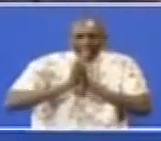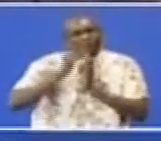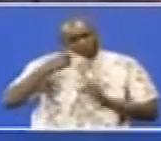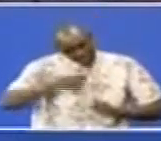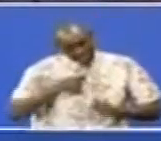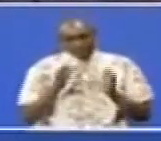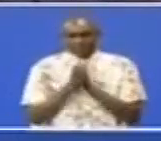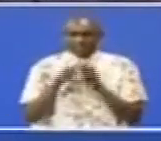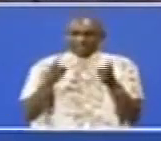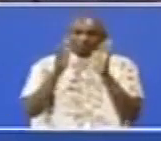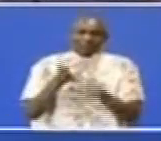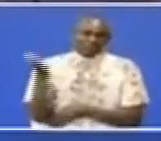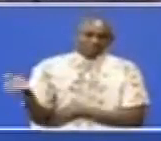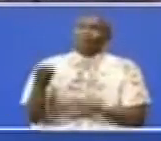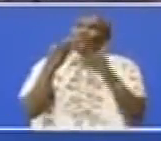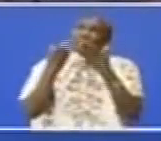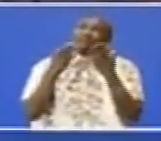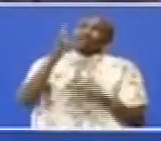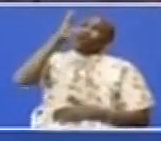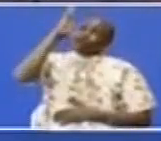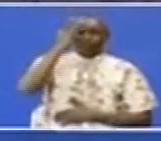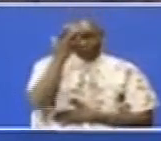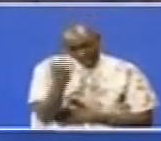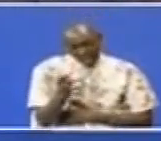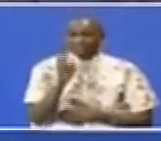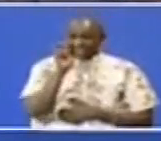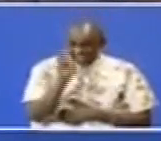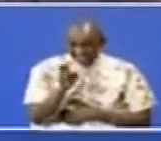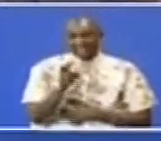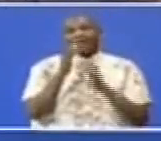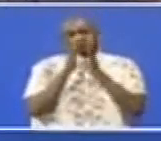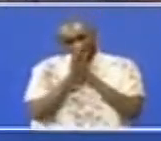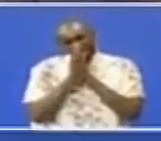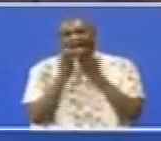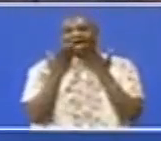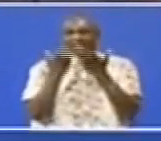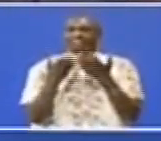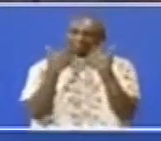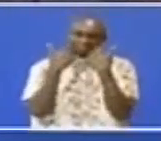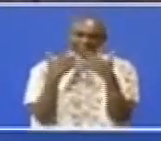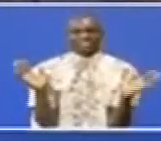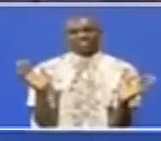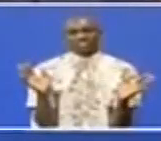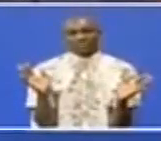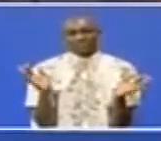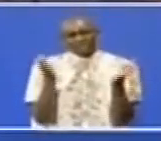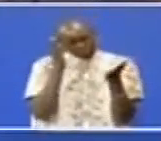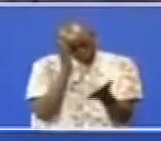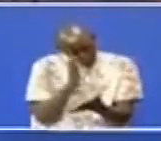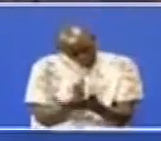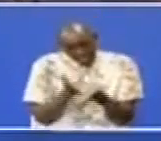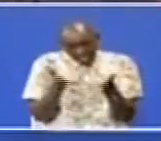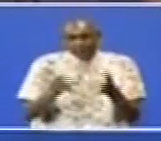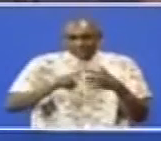na bwana Sang, na tunamshukuru Mungu kwa sababu tunaona maombi hiyo imejibiwa na